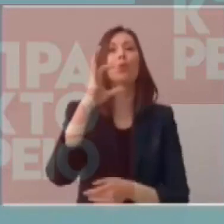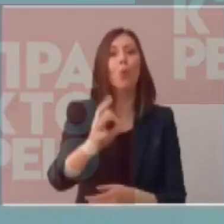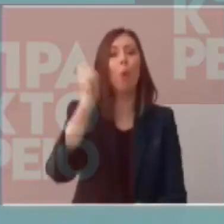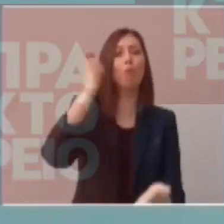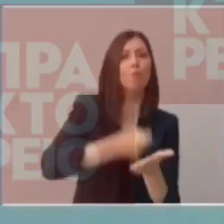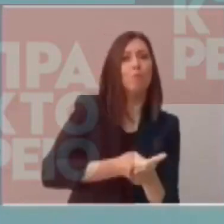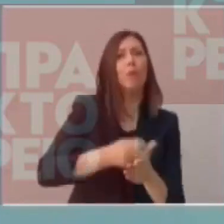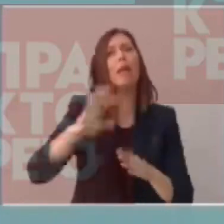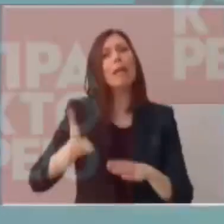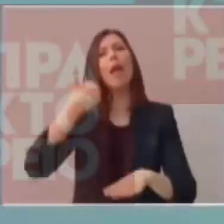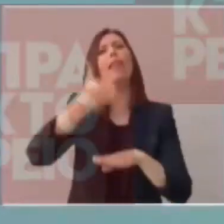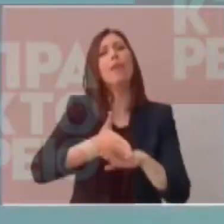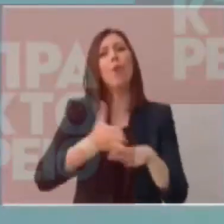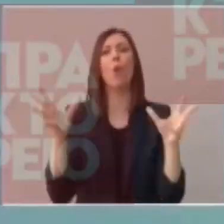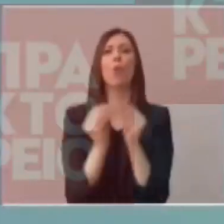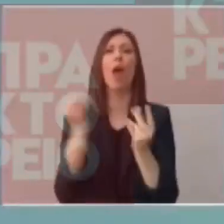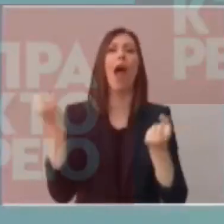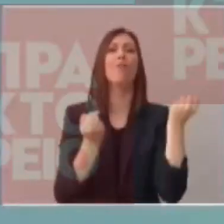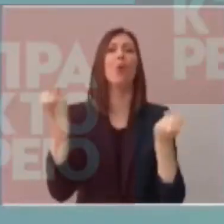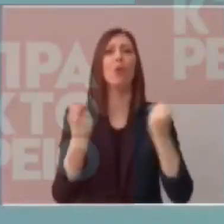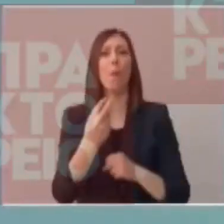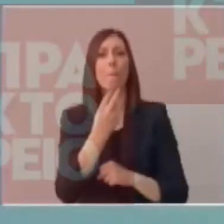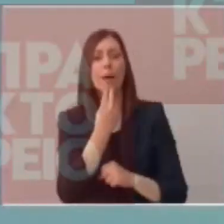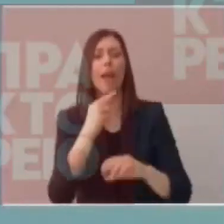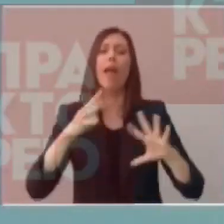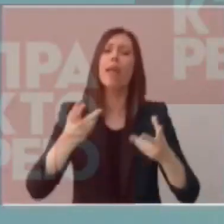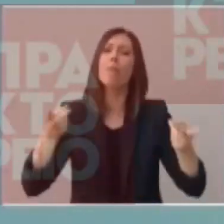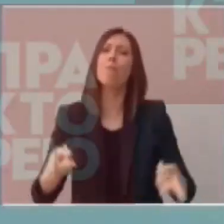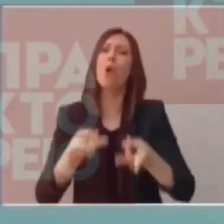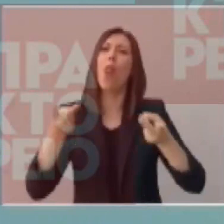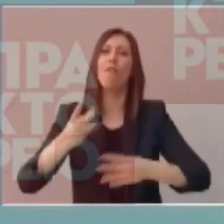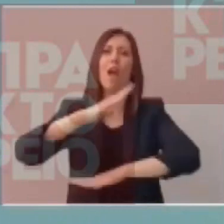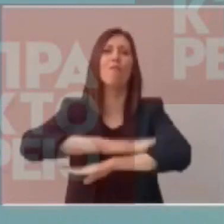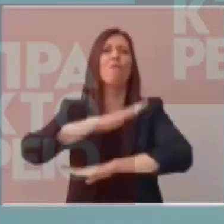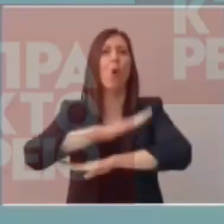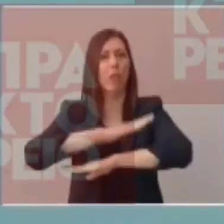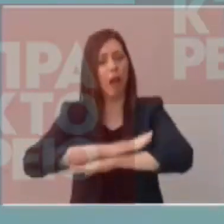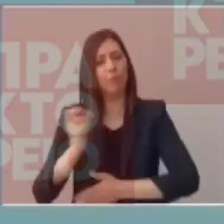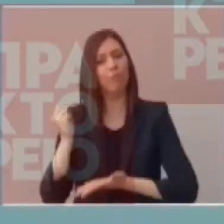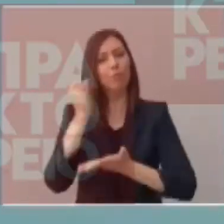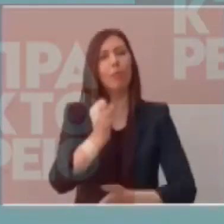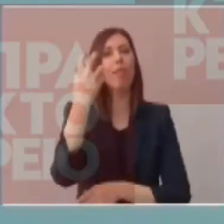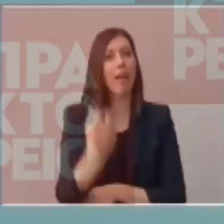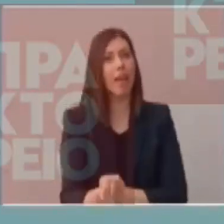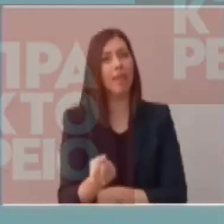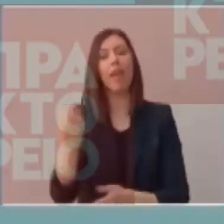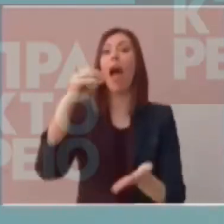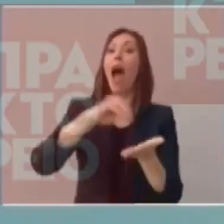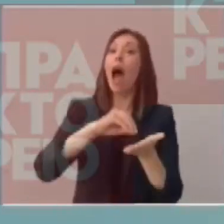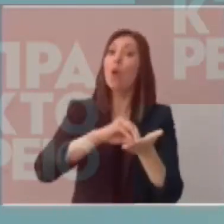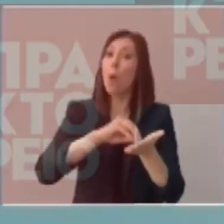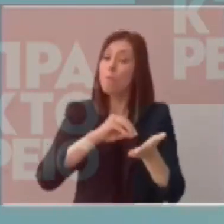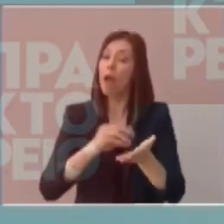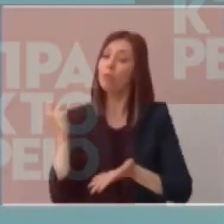αυτοκινήτων, αλλά και ελαφρών φορτηγών. Και θα επιδοτεί επίσης και κατά 25% την